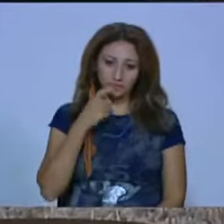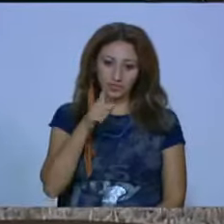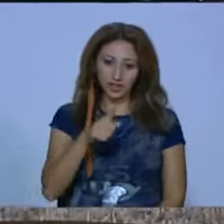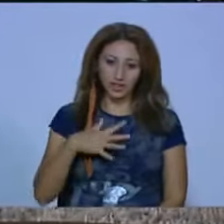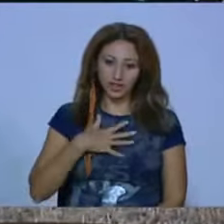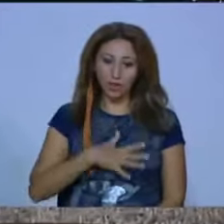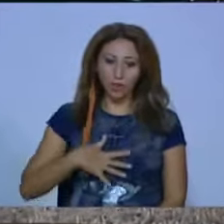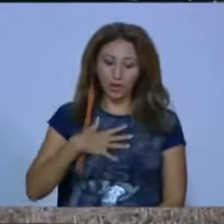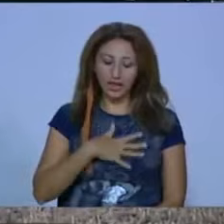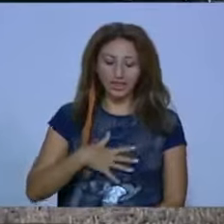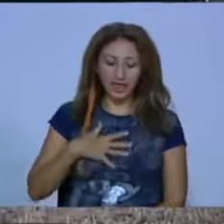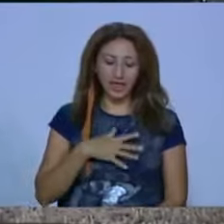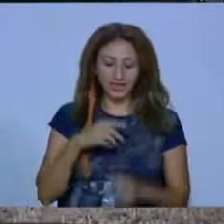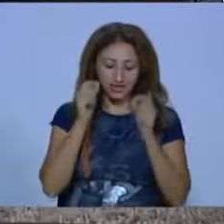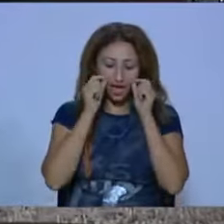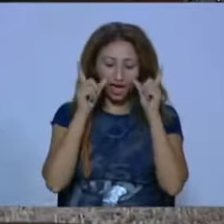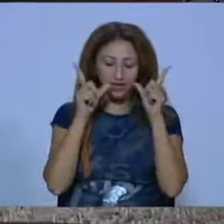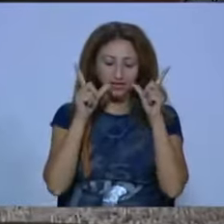حيا، أنت